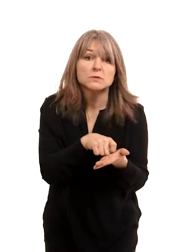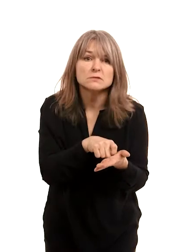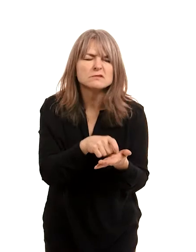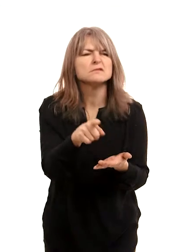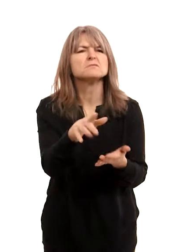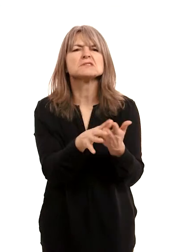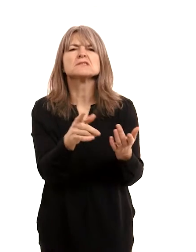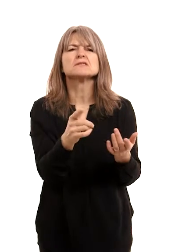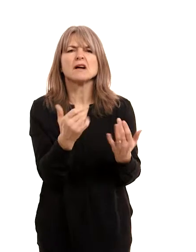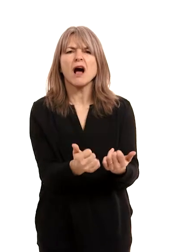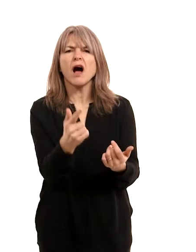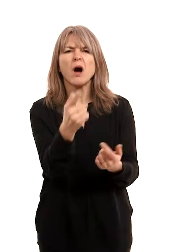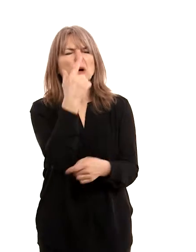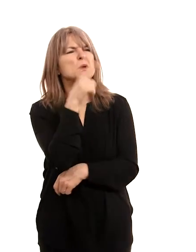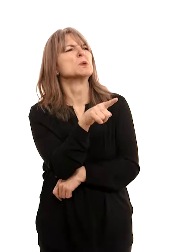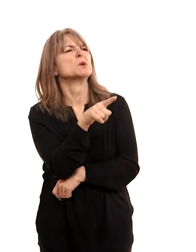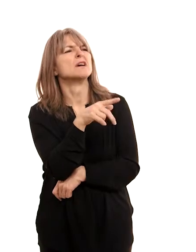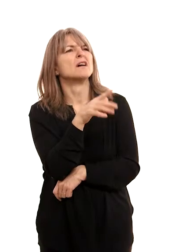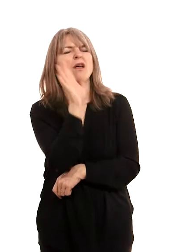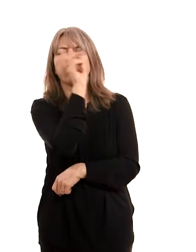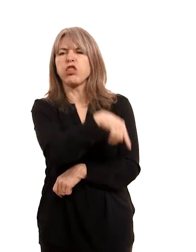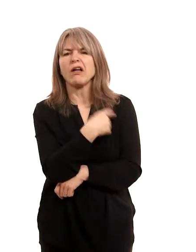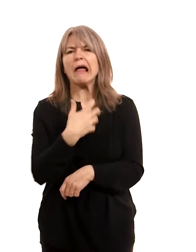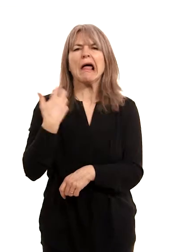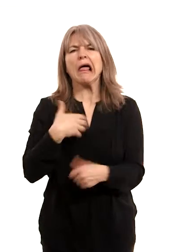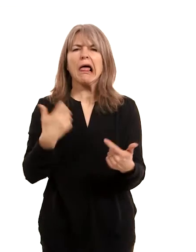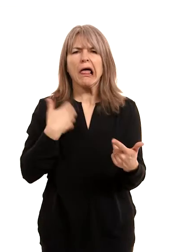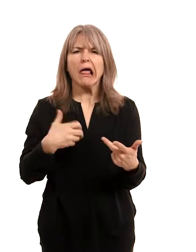i pleidleisio wedyn, fel i chi